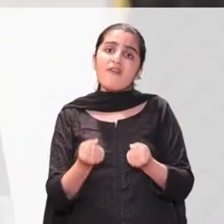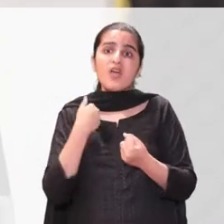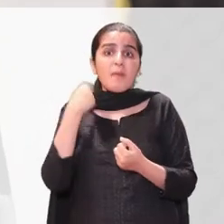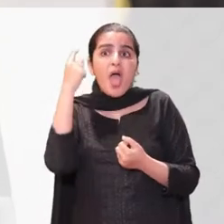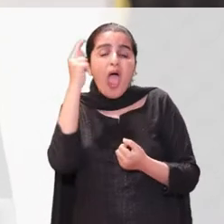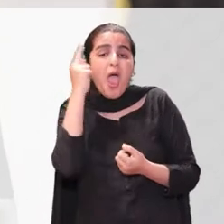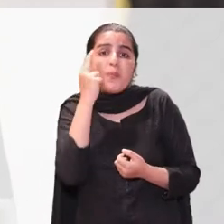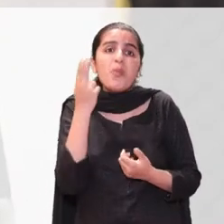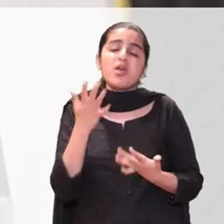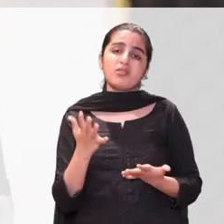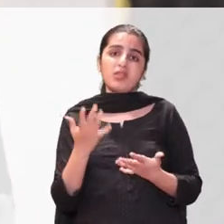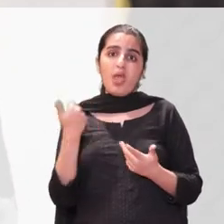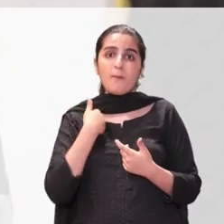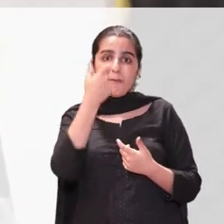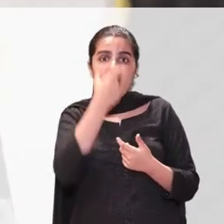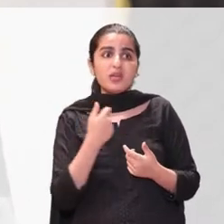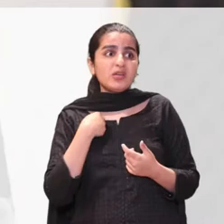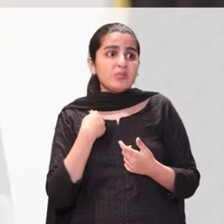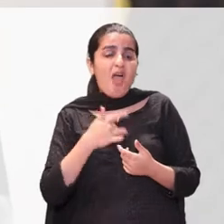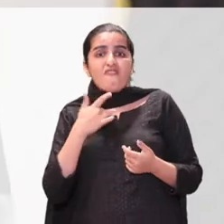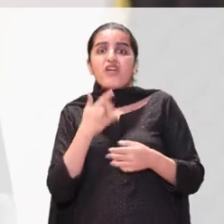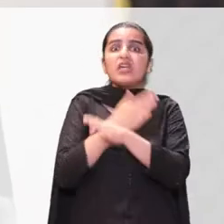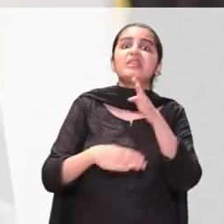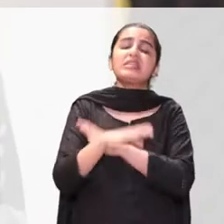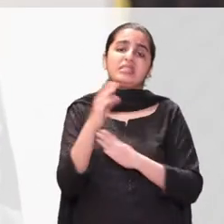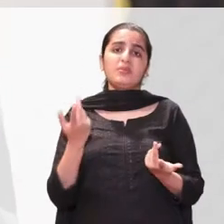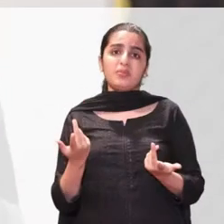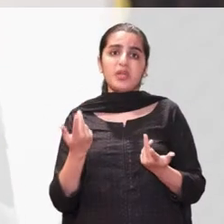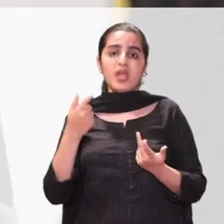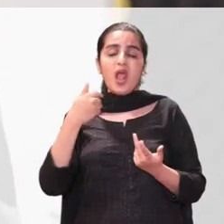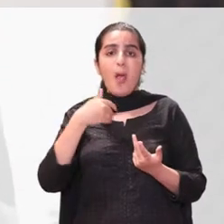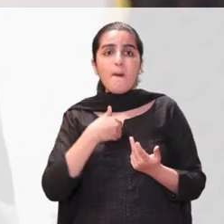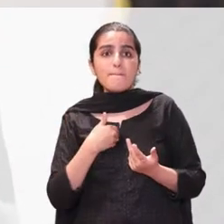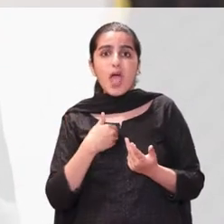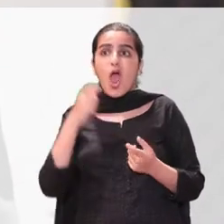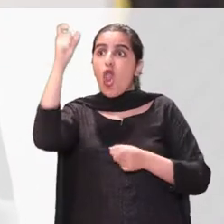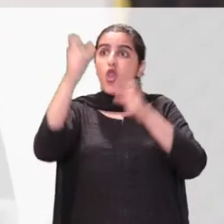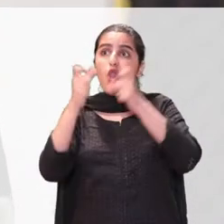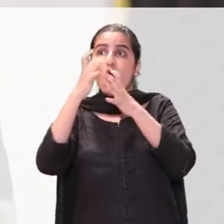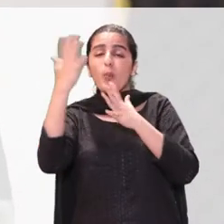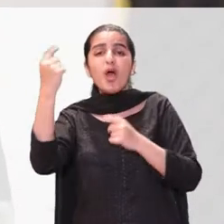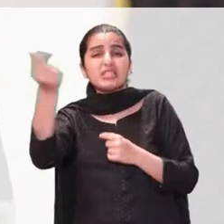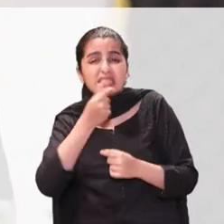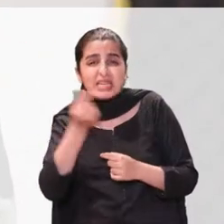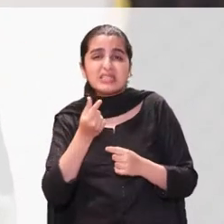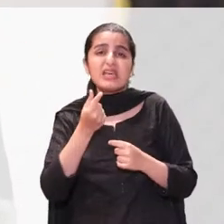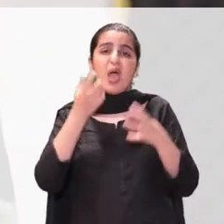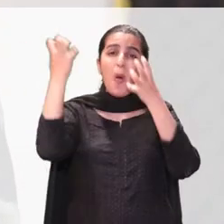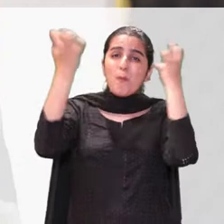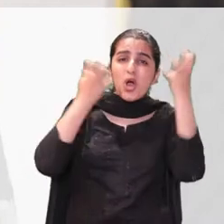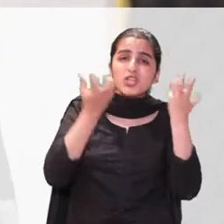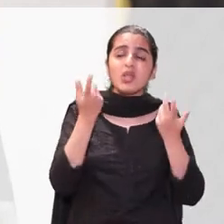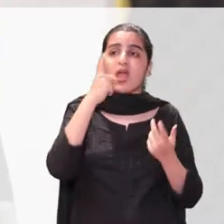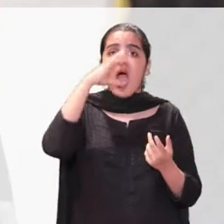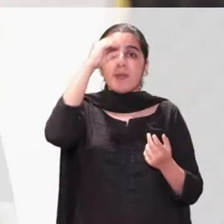इवन इमेजिन कि जब व्हेन यू कंसीडर योरसेल्फ डिसेबल तो लोग कितना ज्यादा आपको Chrome 28 करते हैं